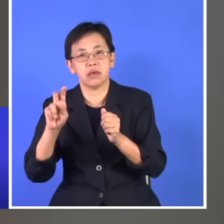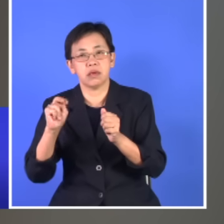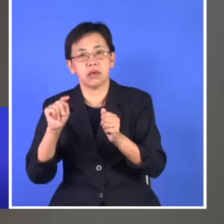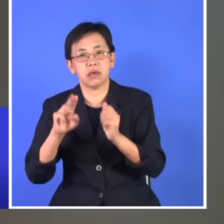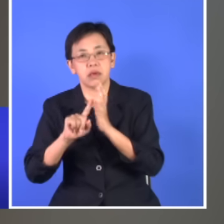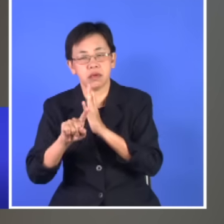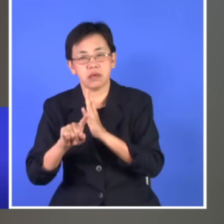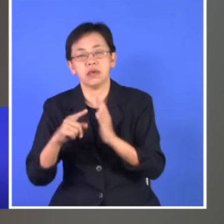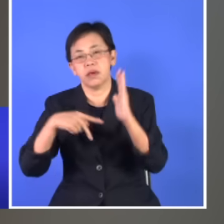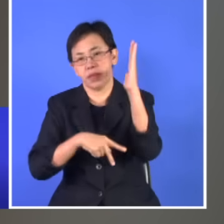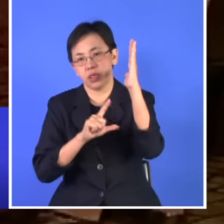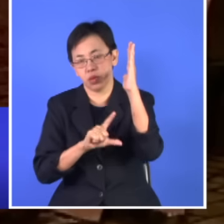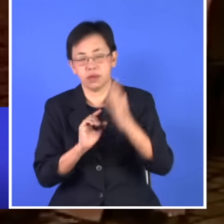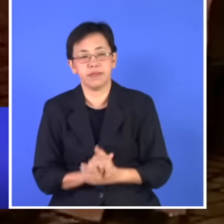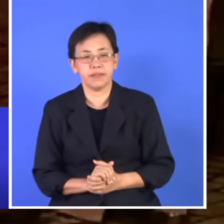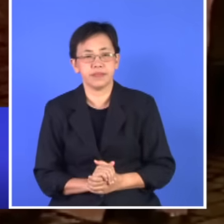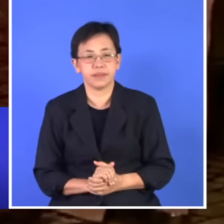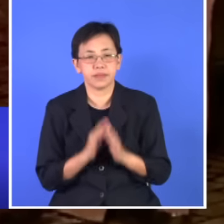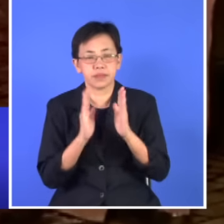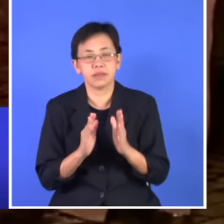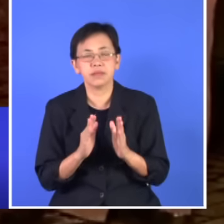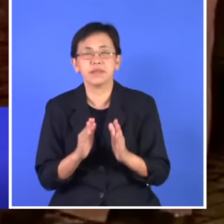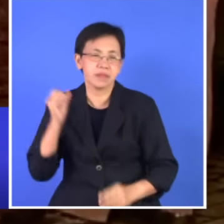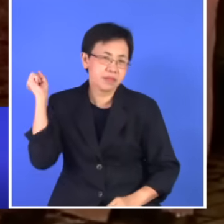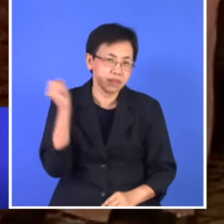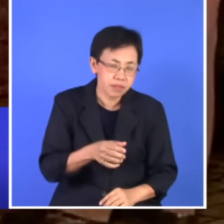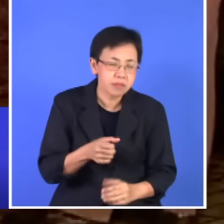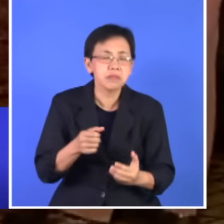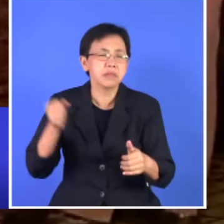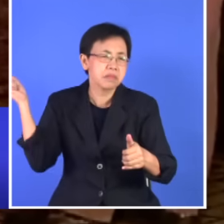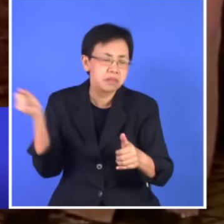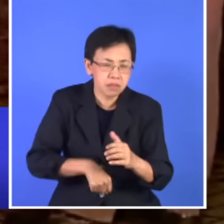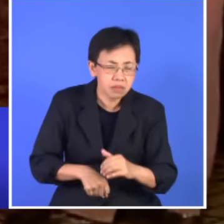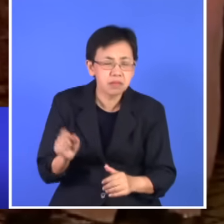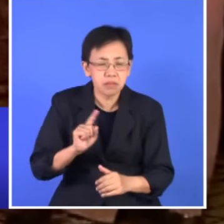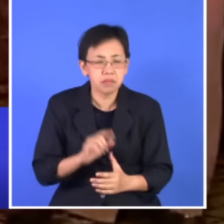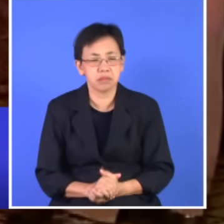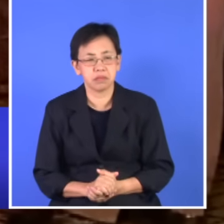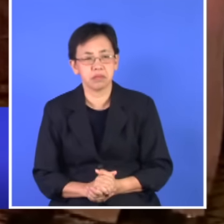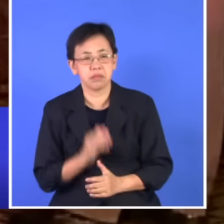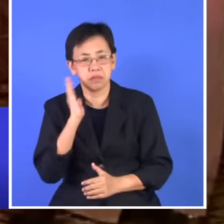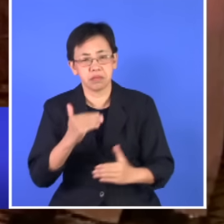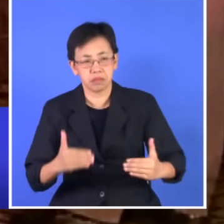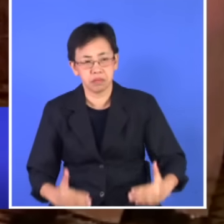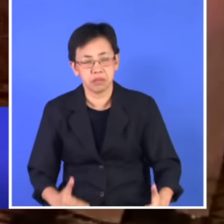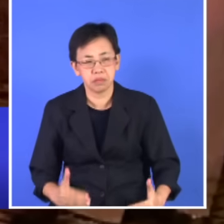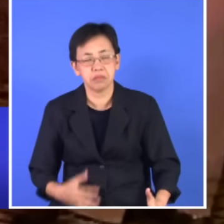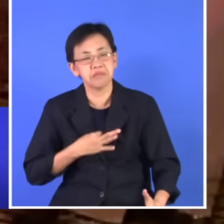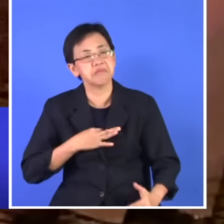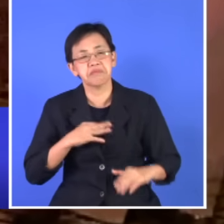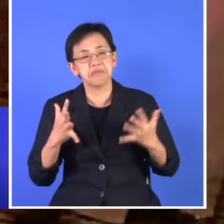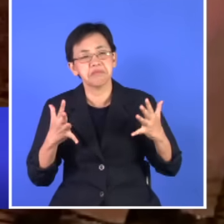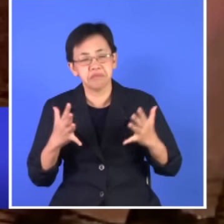ถึงจุดเกิดเหตุคนก่อเหตุเนี่ยชื่อนายงนายวิสินสุขสำราญก็นุ่งกางเกงขาสั้นไม่สวมเสื้อนะคะ